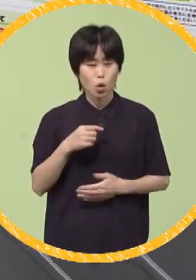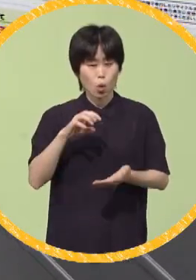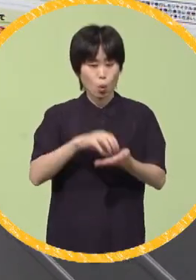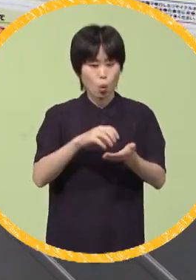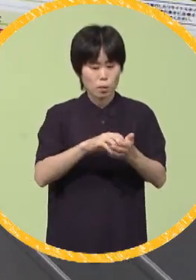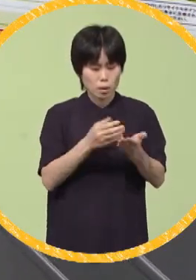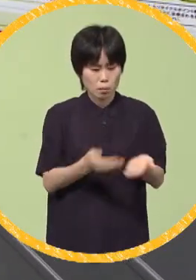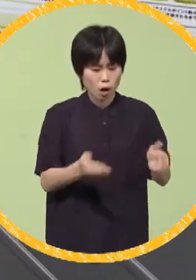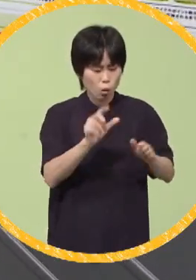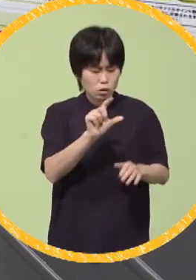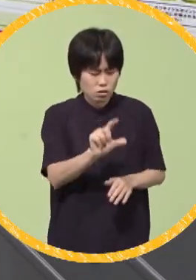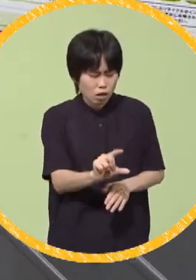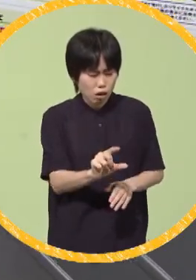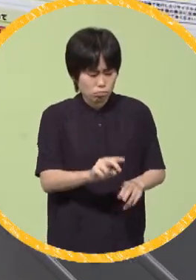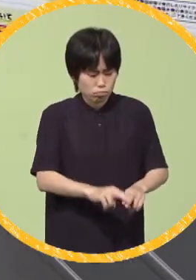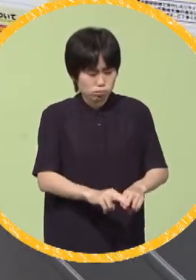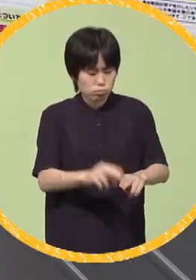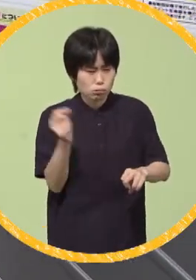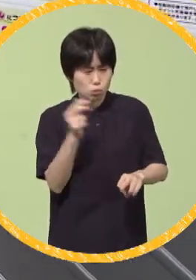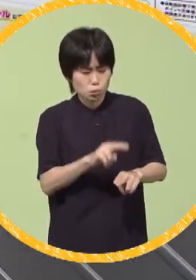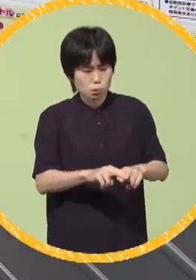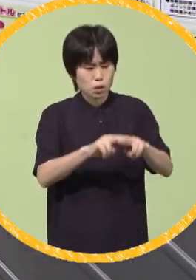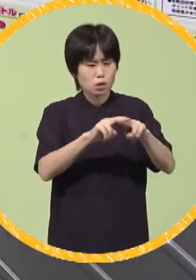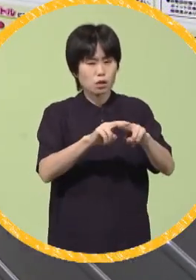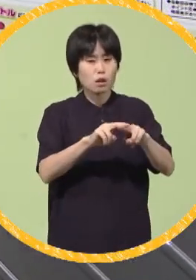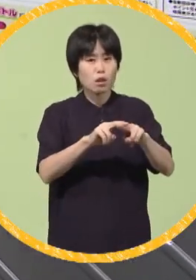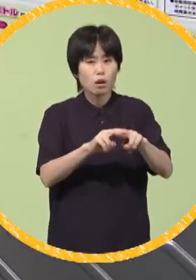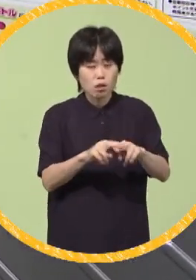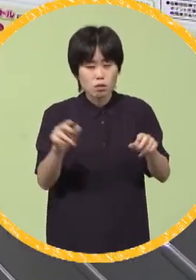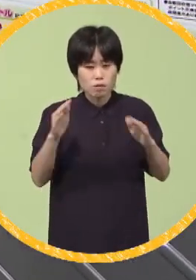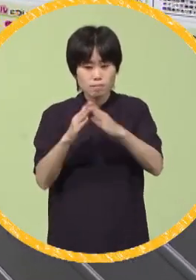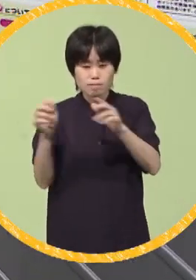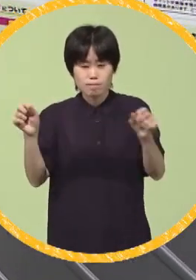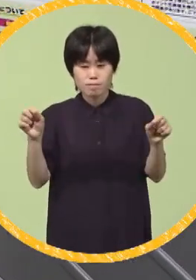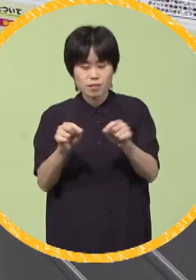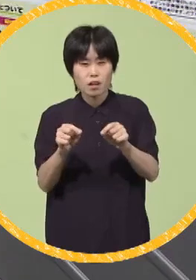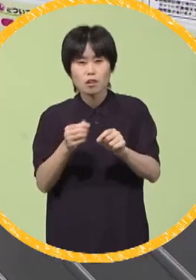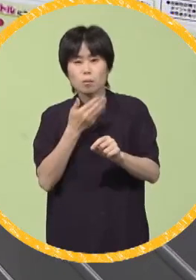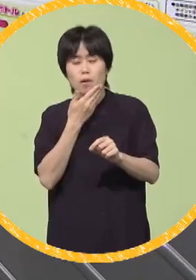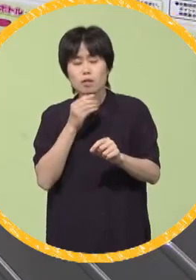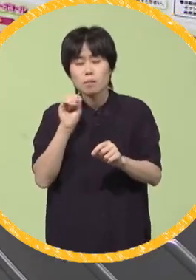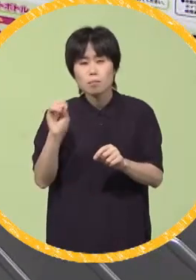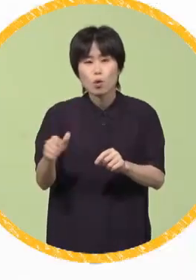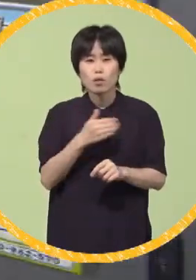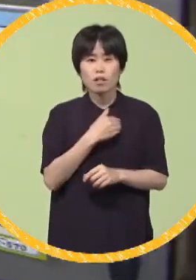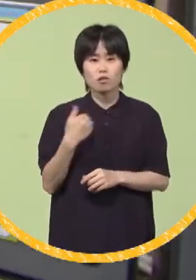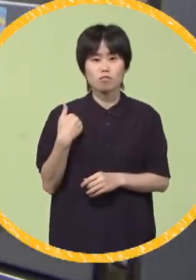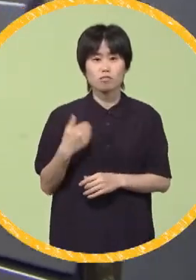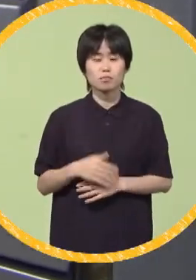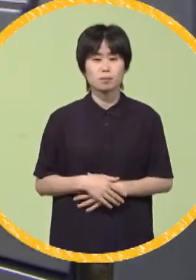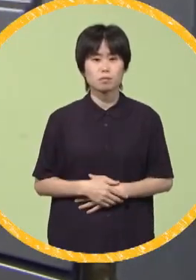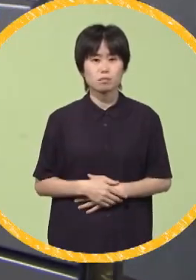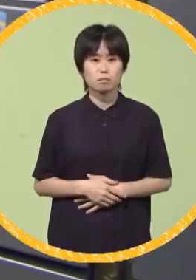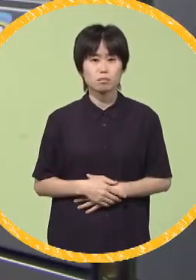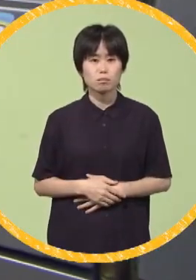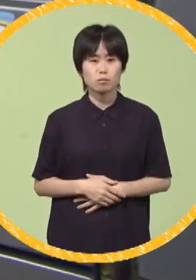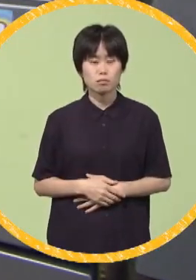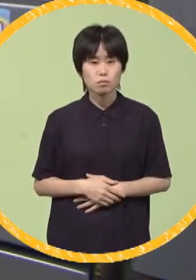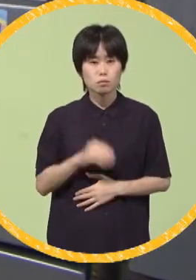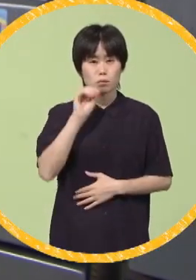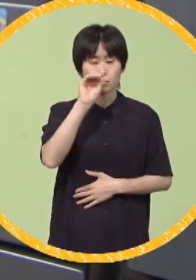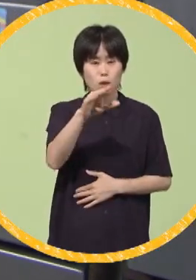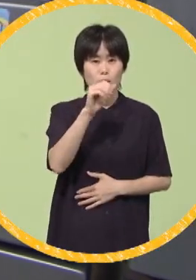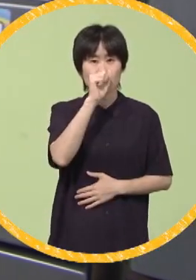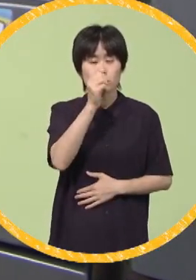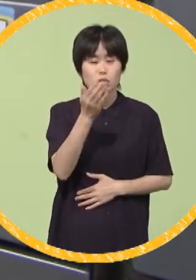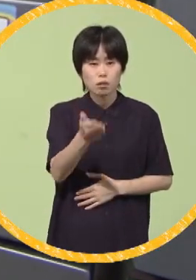ミ箱とかもちっちゃいのですぐ溜まっちゃうので、もう近くにあるとすごい便利です。 これもそのまま入れればいいということですか。